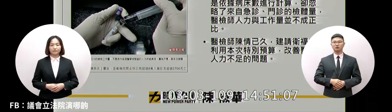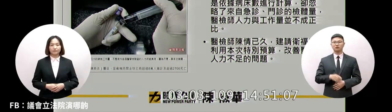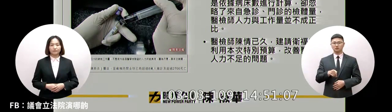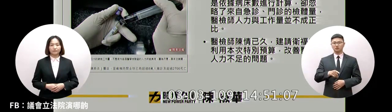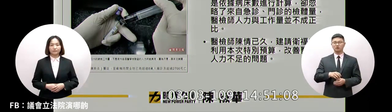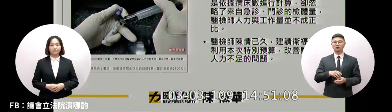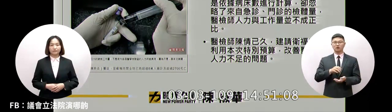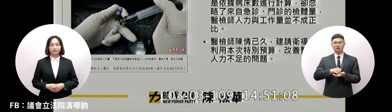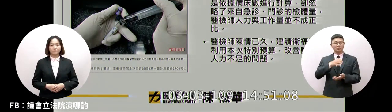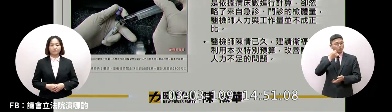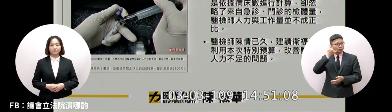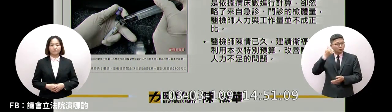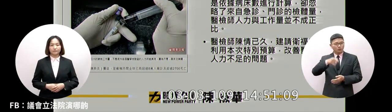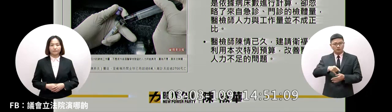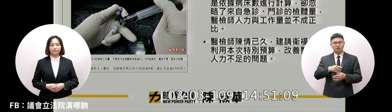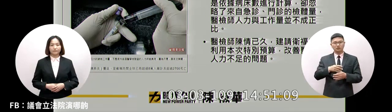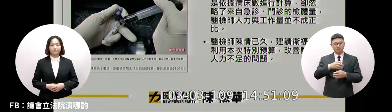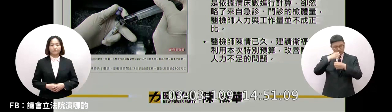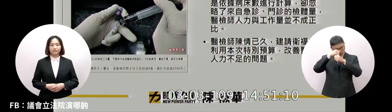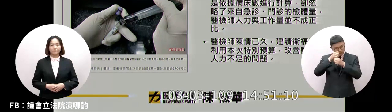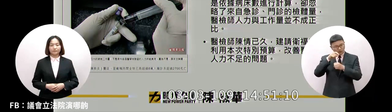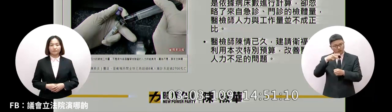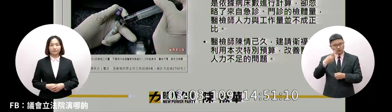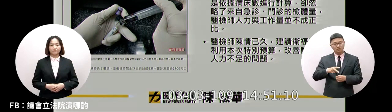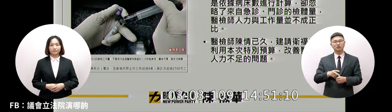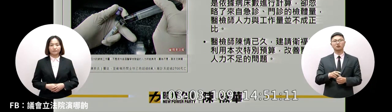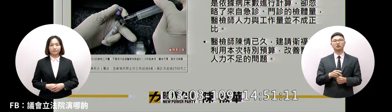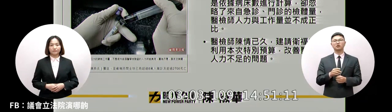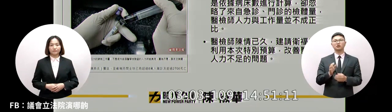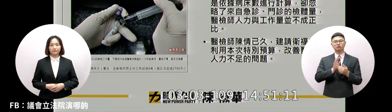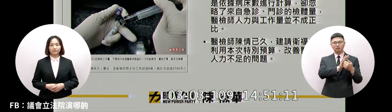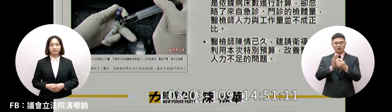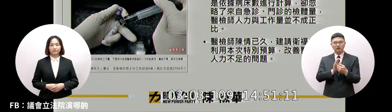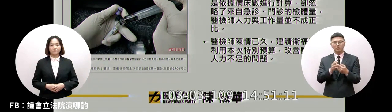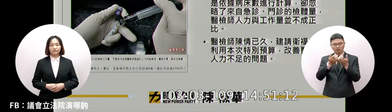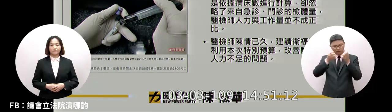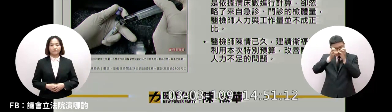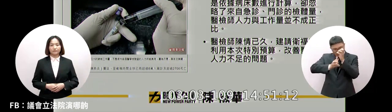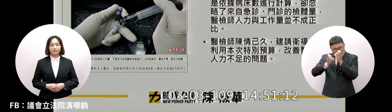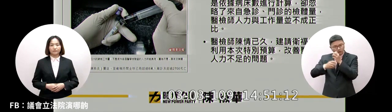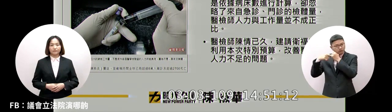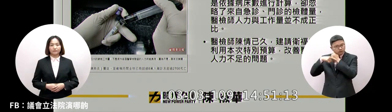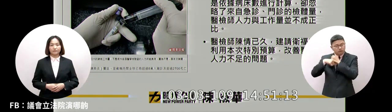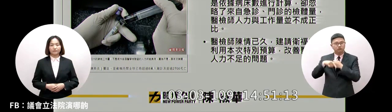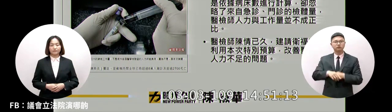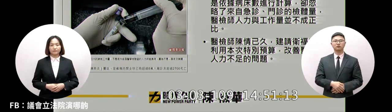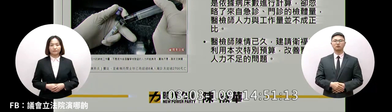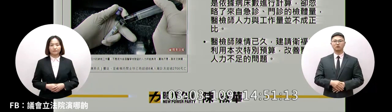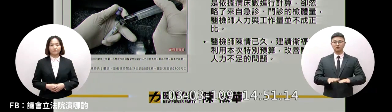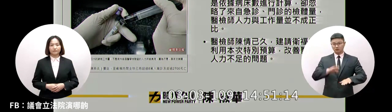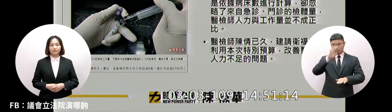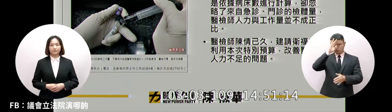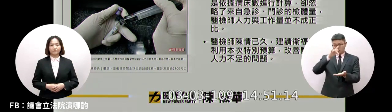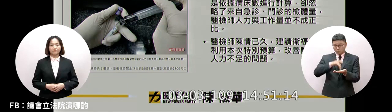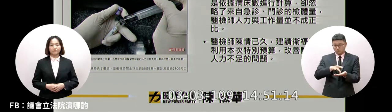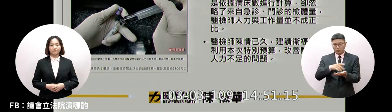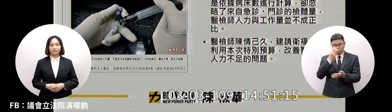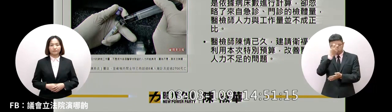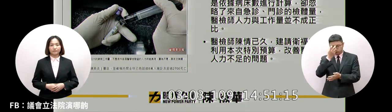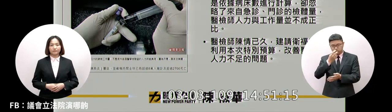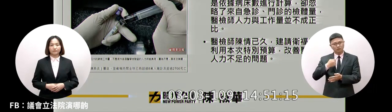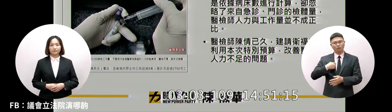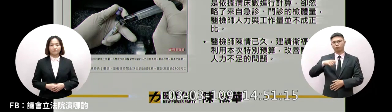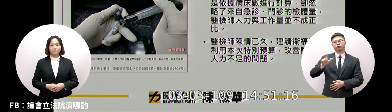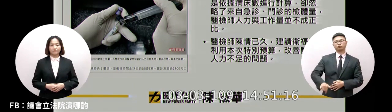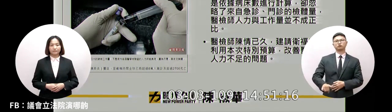序，然后做免疫分析哈，所以现在整个这个病毒的检验我是非常